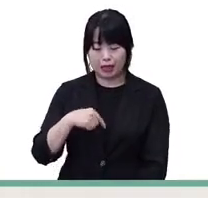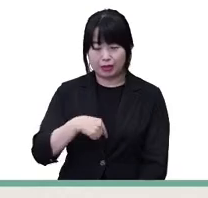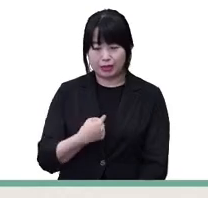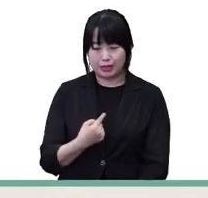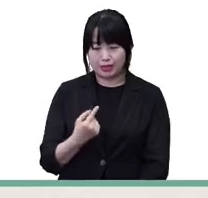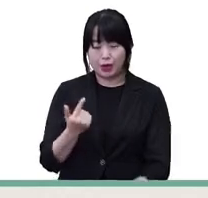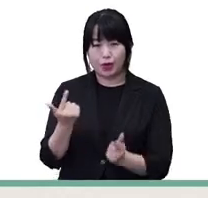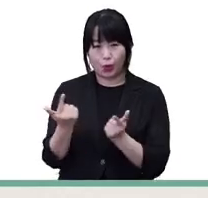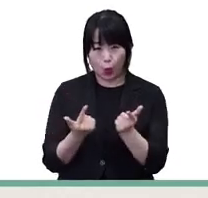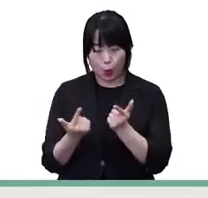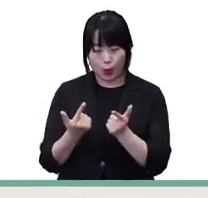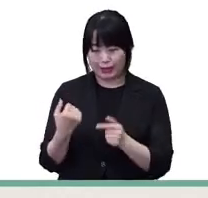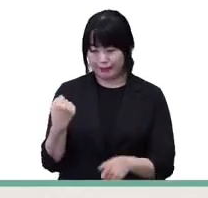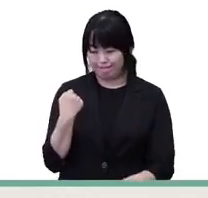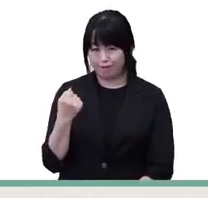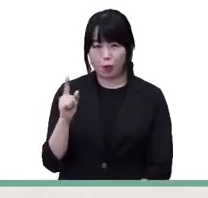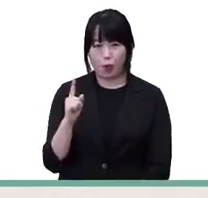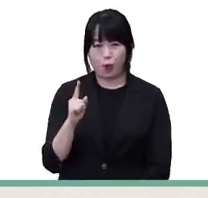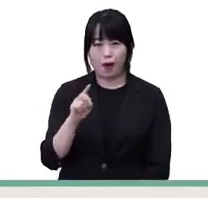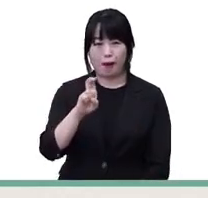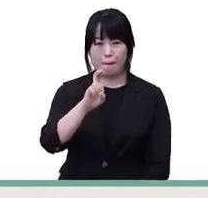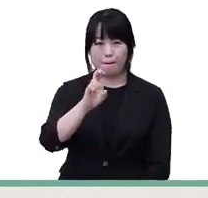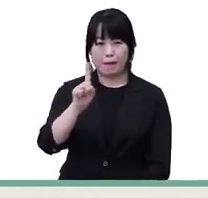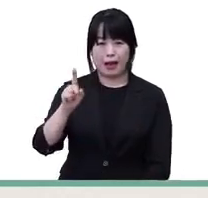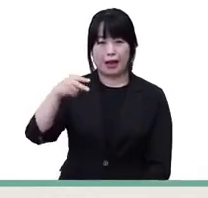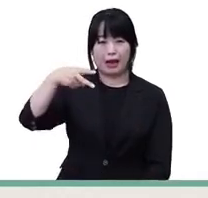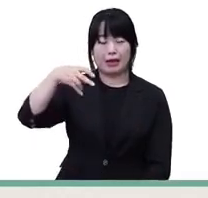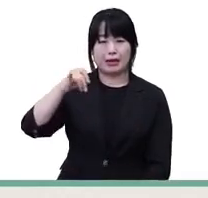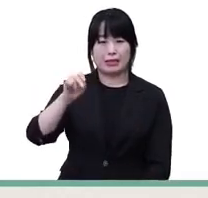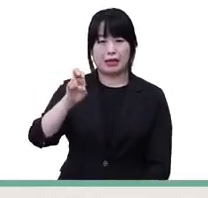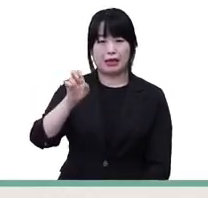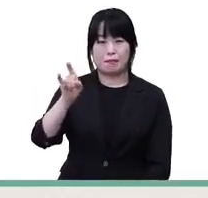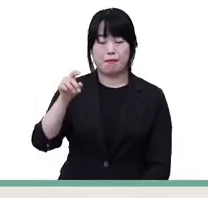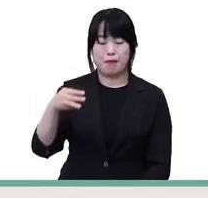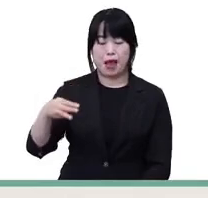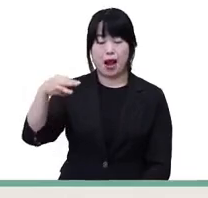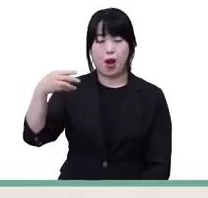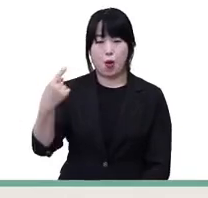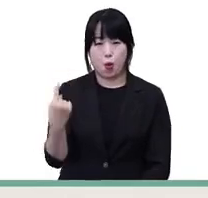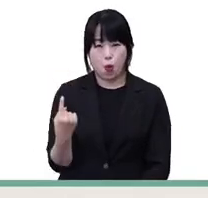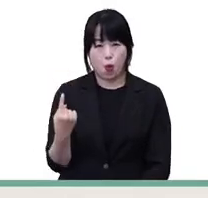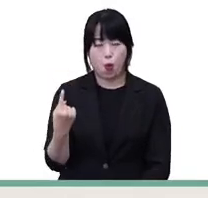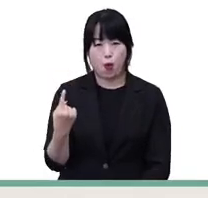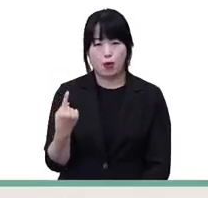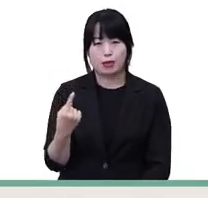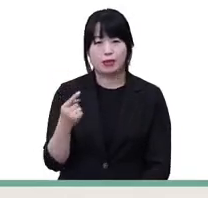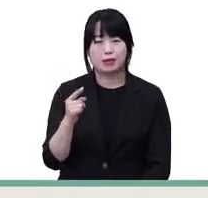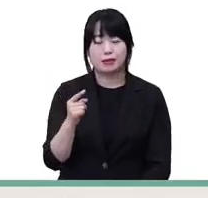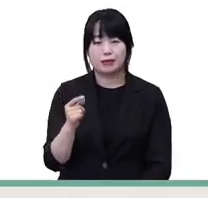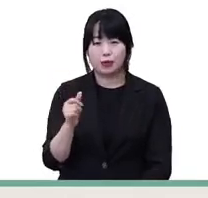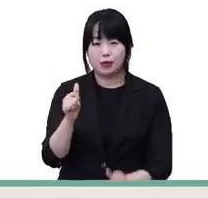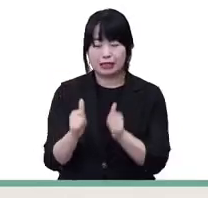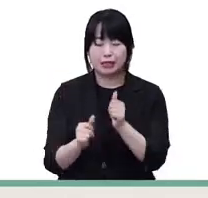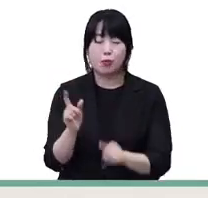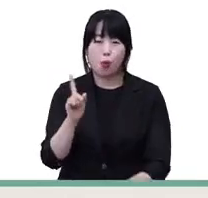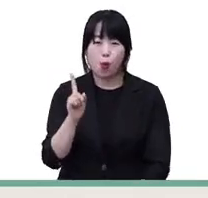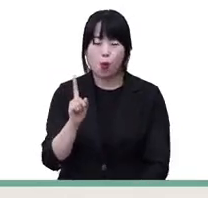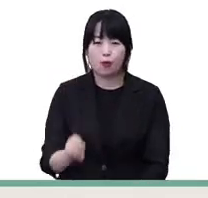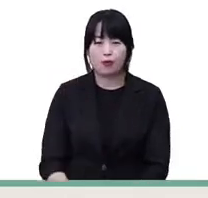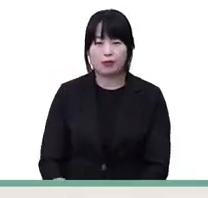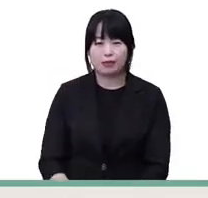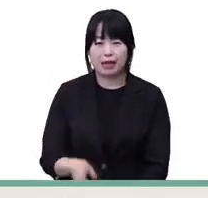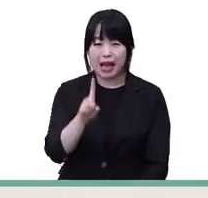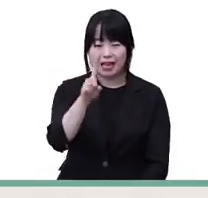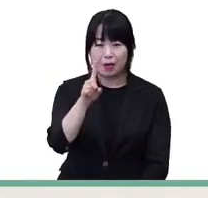아마 마시멜로우 실험 많이 하실 거예요. 아이에게 참으면 마시멜로우를 더 줄 수 있다라는